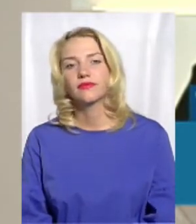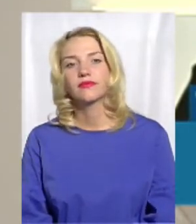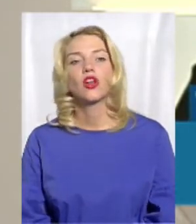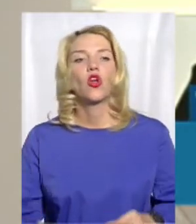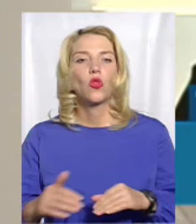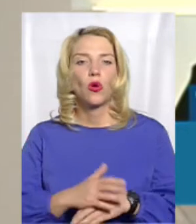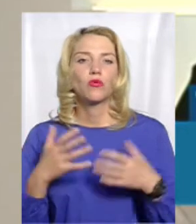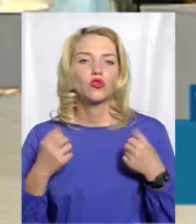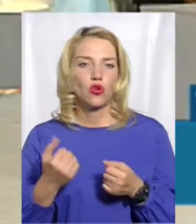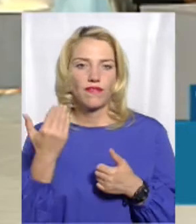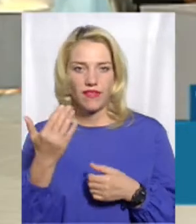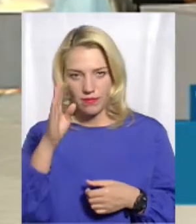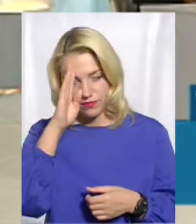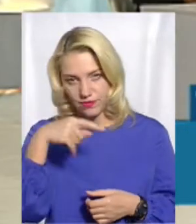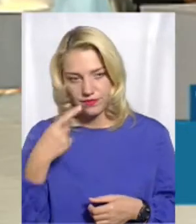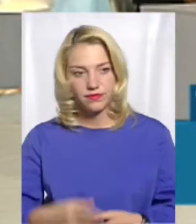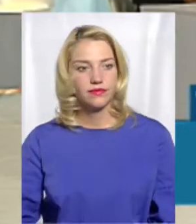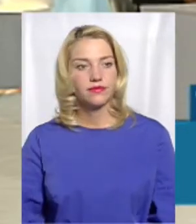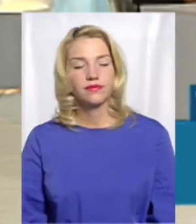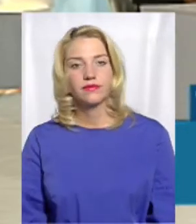Доброго здоров'я вам. Добрий вечір.